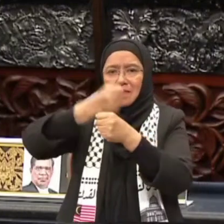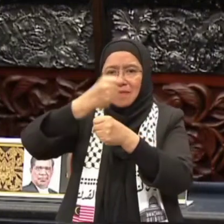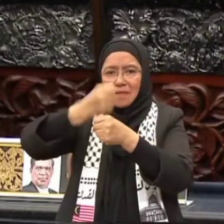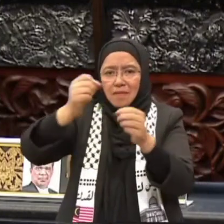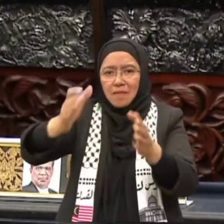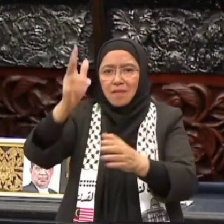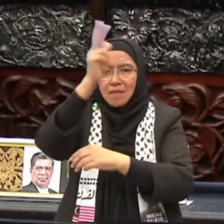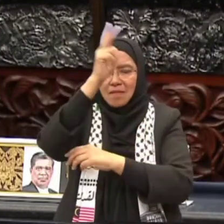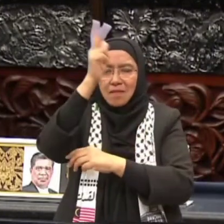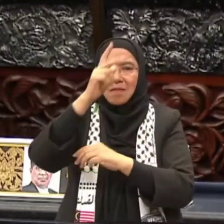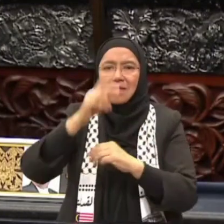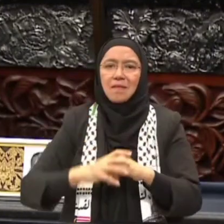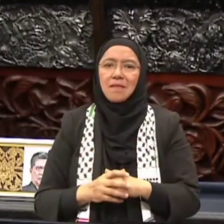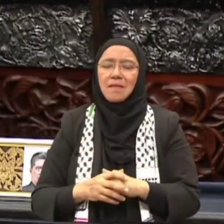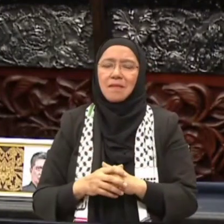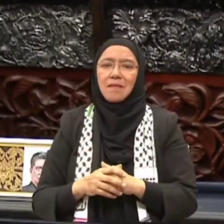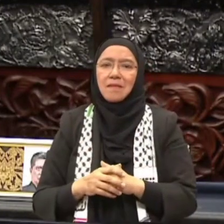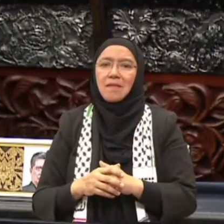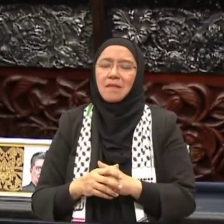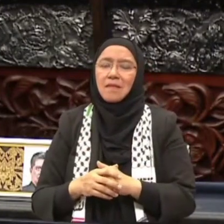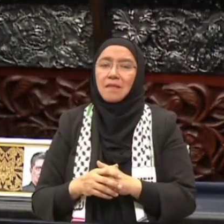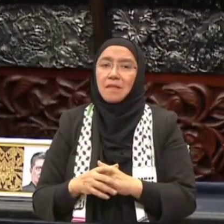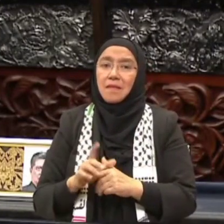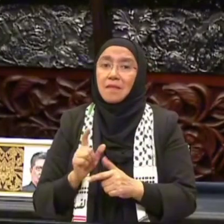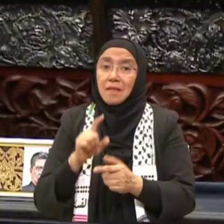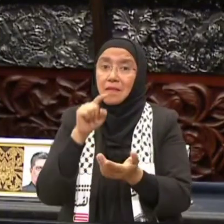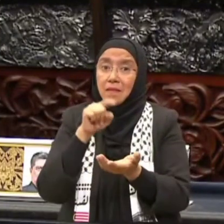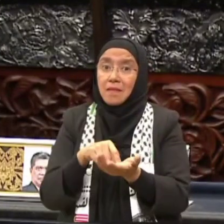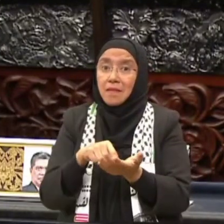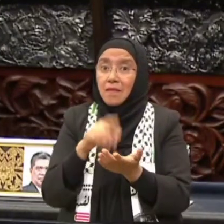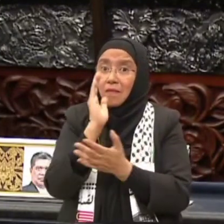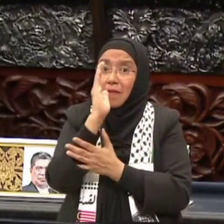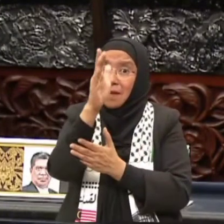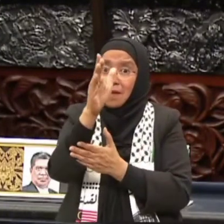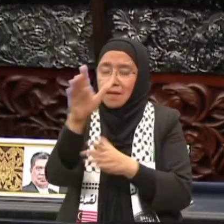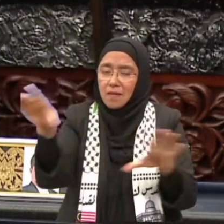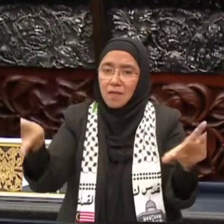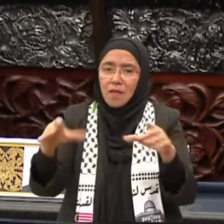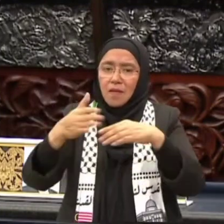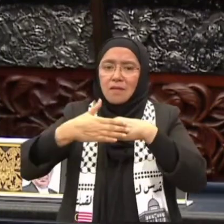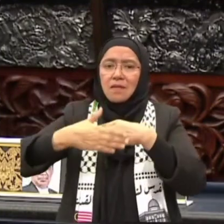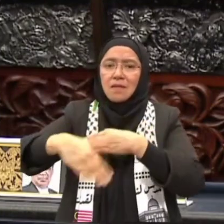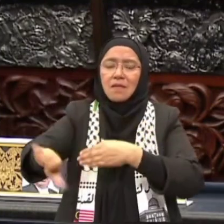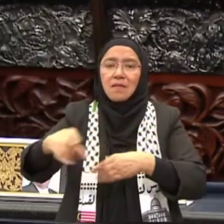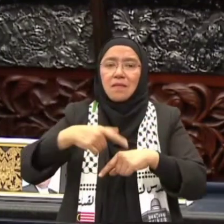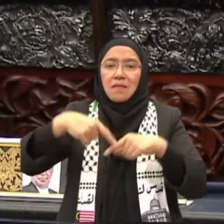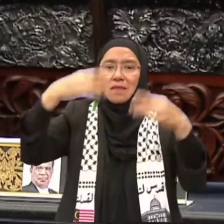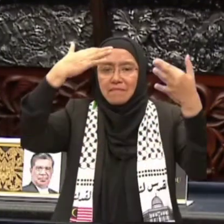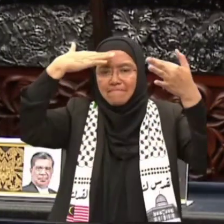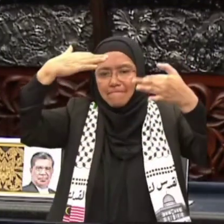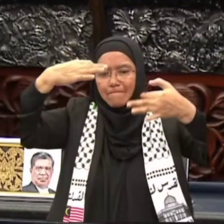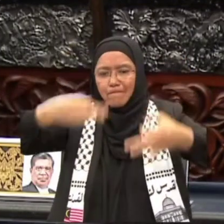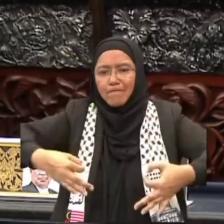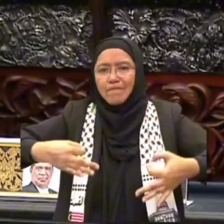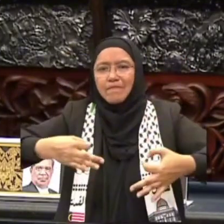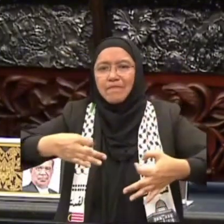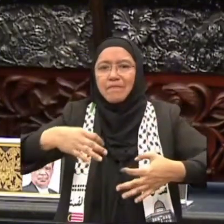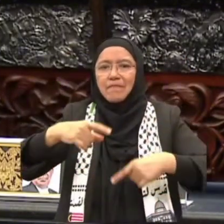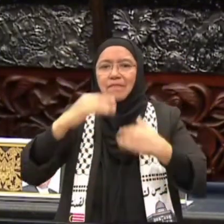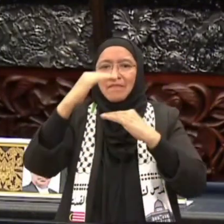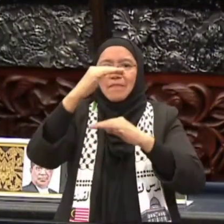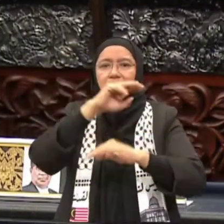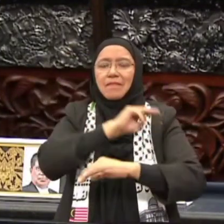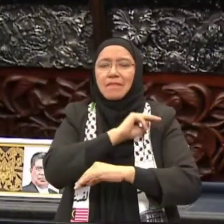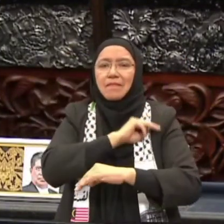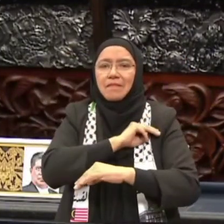akan dilaksanakan setelah keputusan di peringkat Jemaah Menteri dicapai dan mengikut